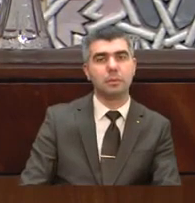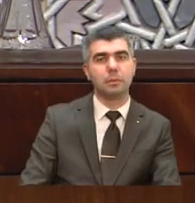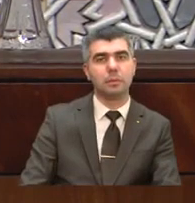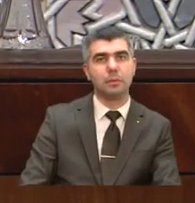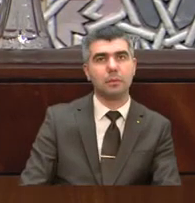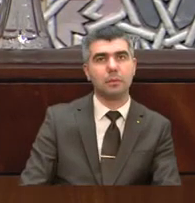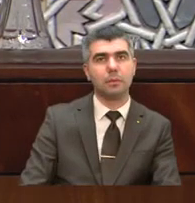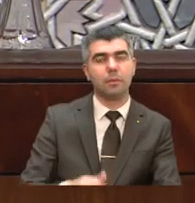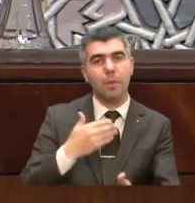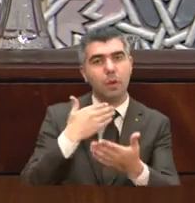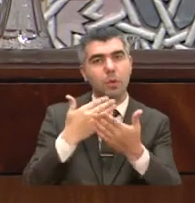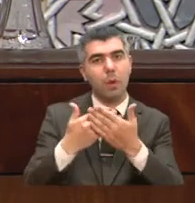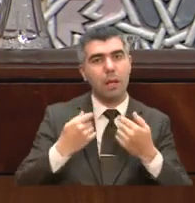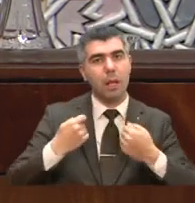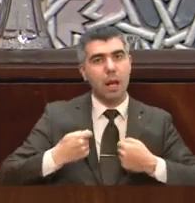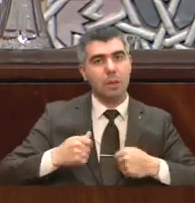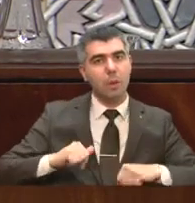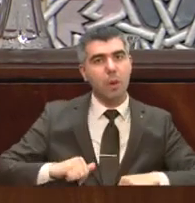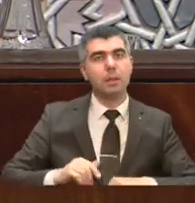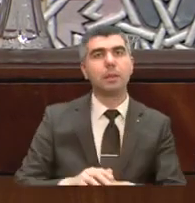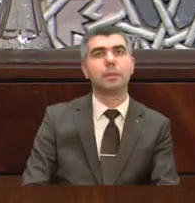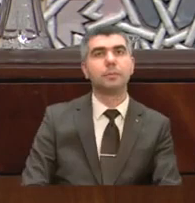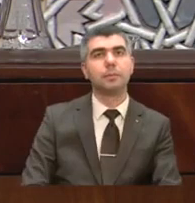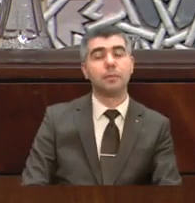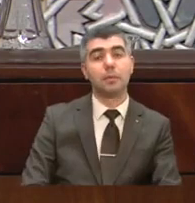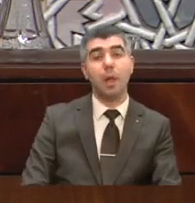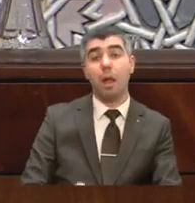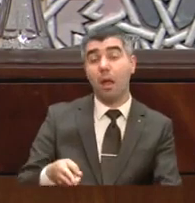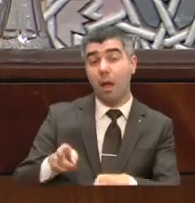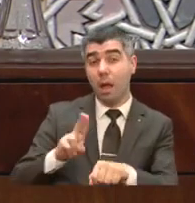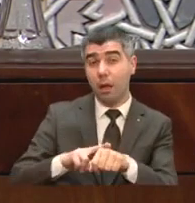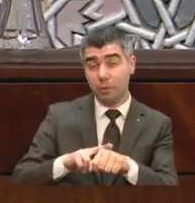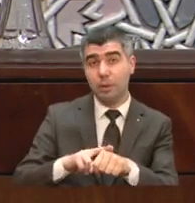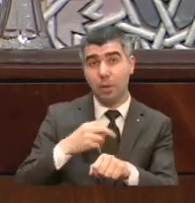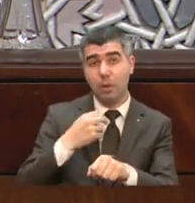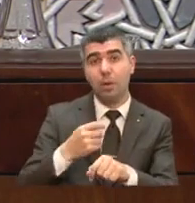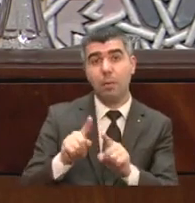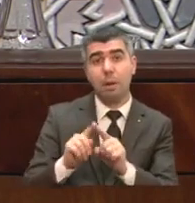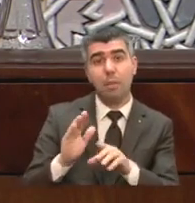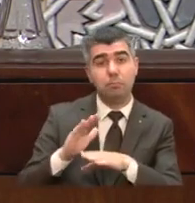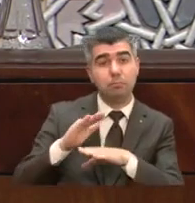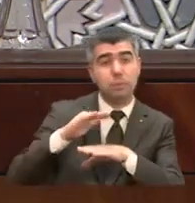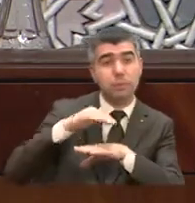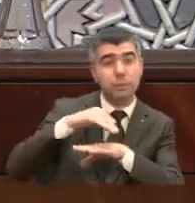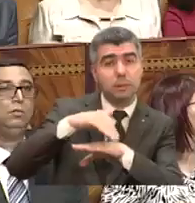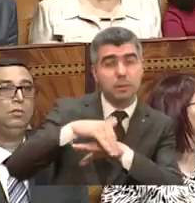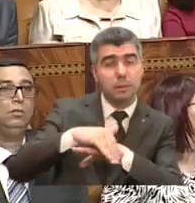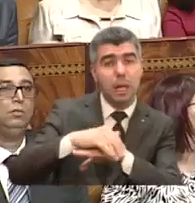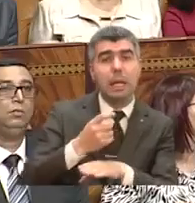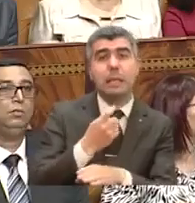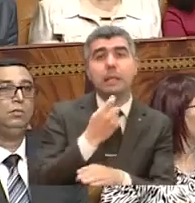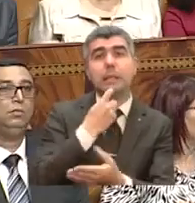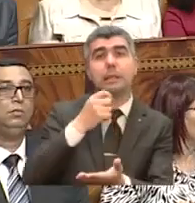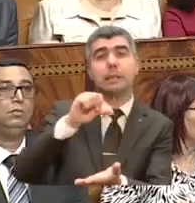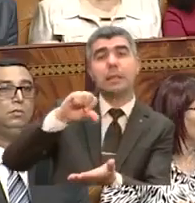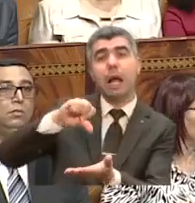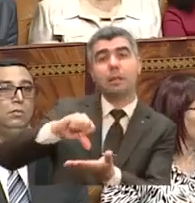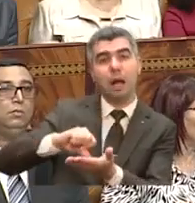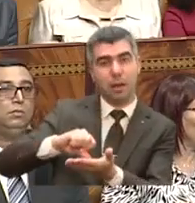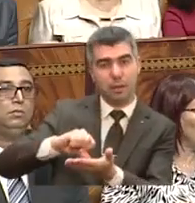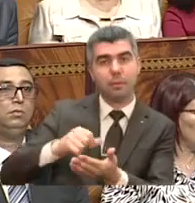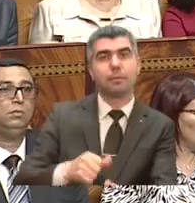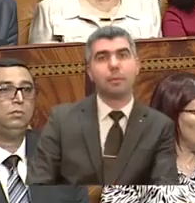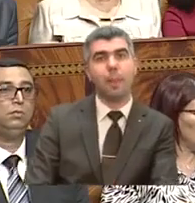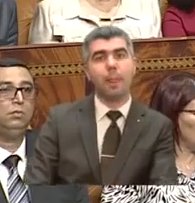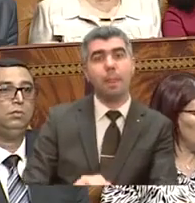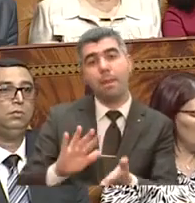شكرا سيد الرئيس. سيد الوزير، مرة أخرى غادي نتكلمكم على سد باب الوطاب جماعة سبعة بقليم تازة. اليوم سيد الوزير، أكثر من